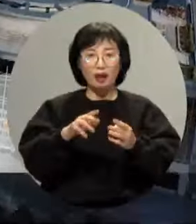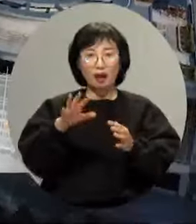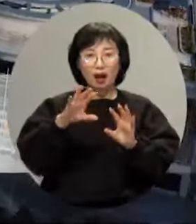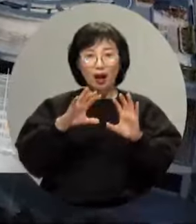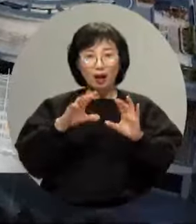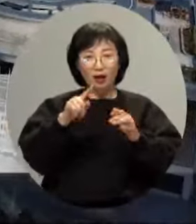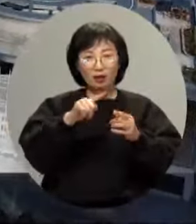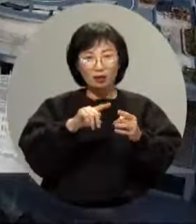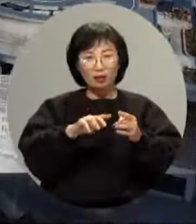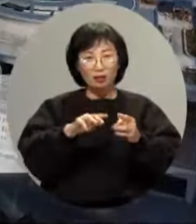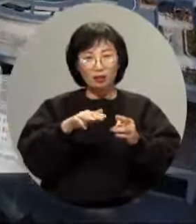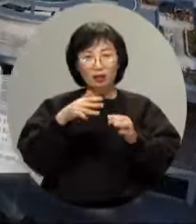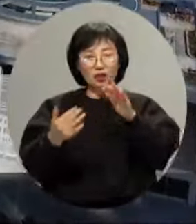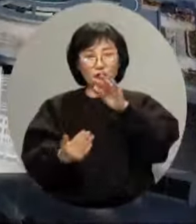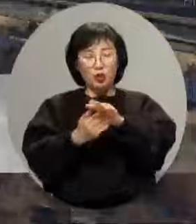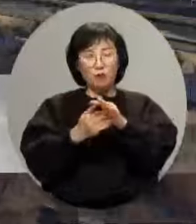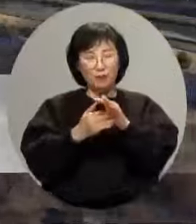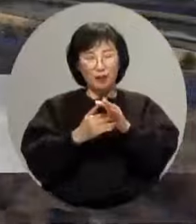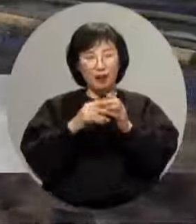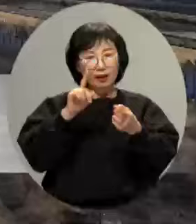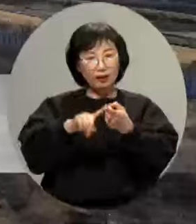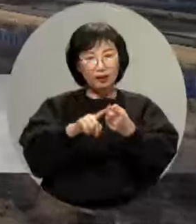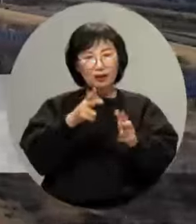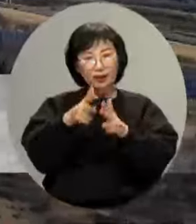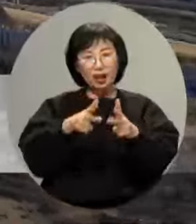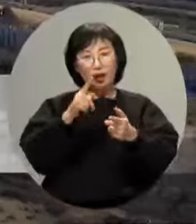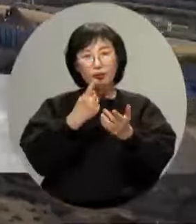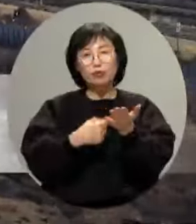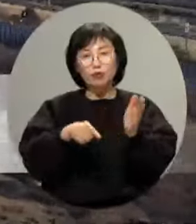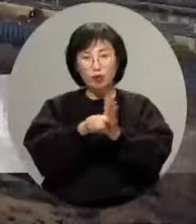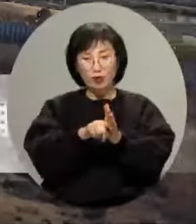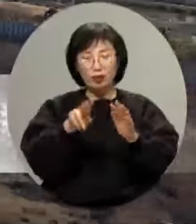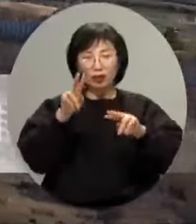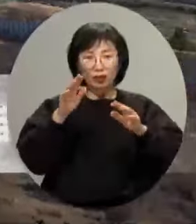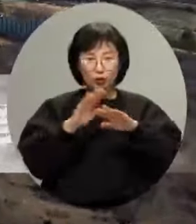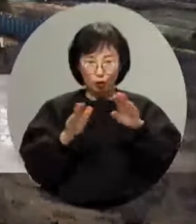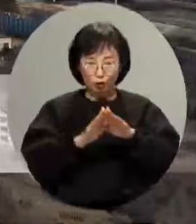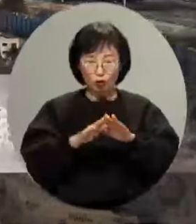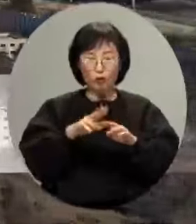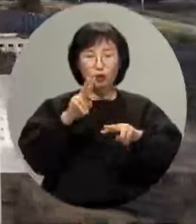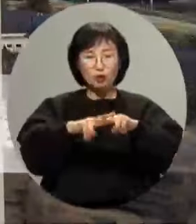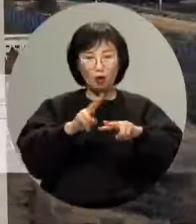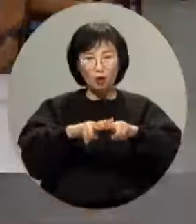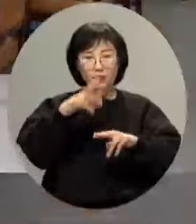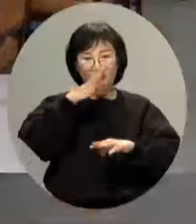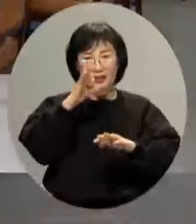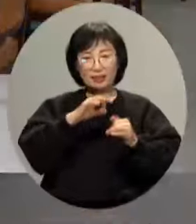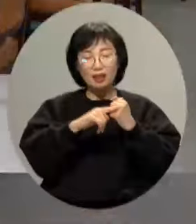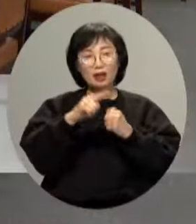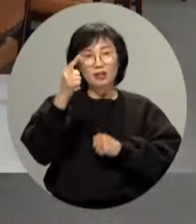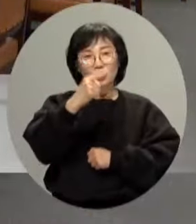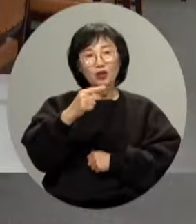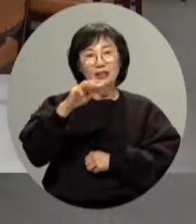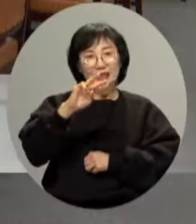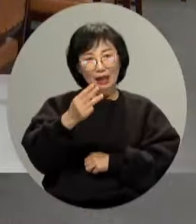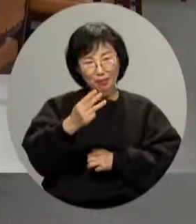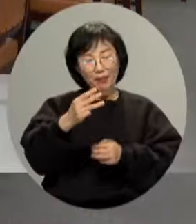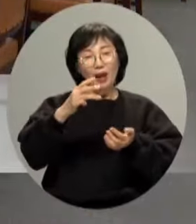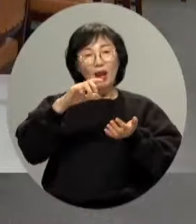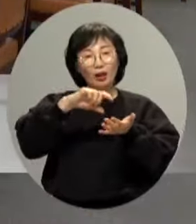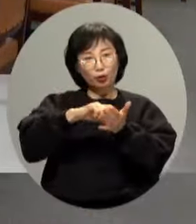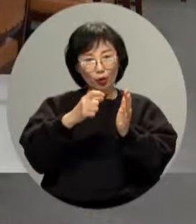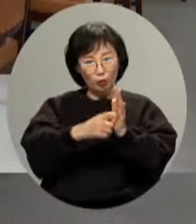국가 첨단 전략산업 특화단지 지정 공모에 전주와 정읍, 익산 등지에 1,300여 제곱미터 규모 바이오